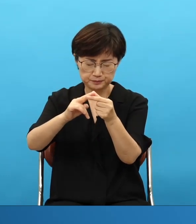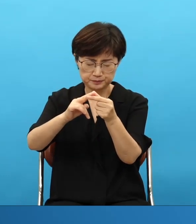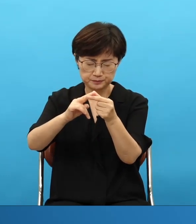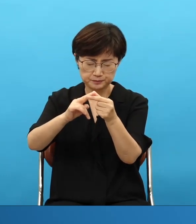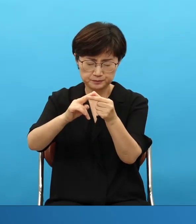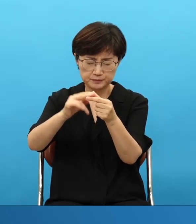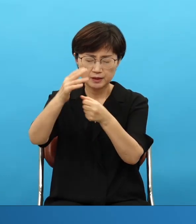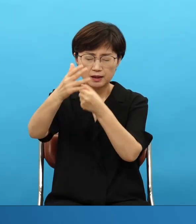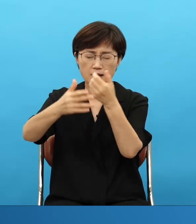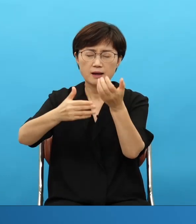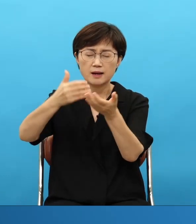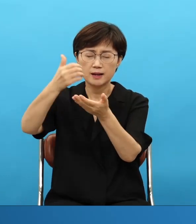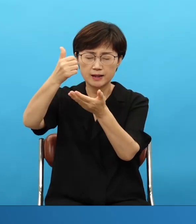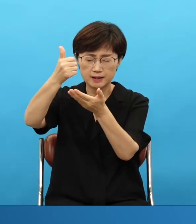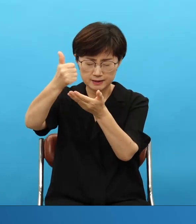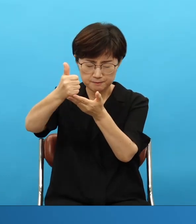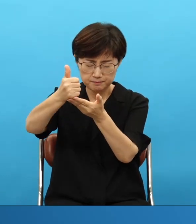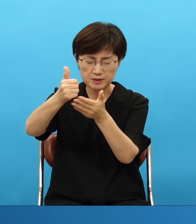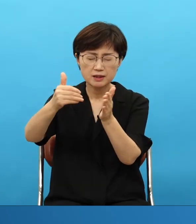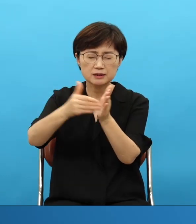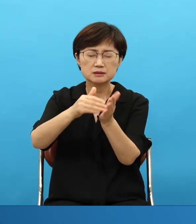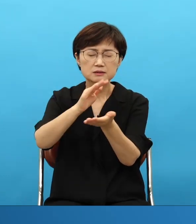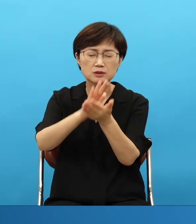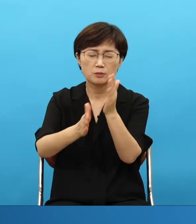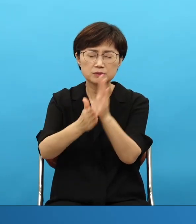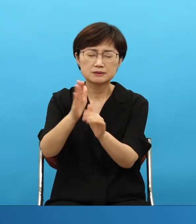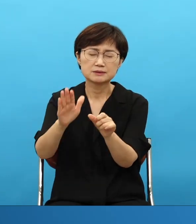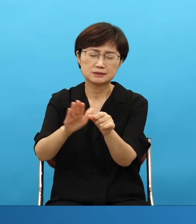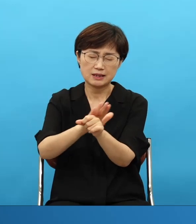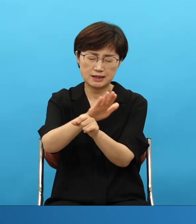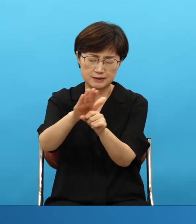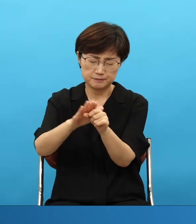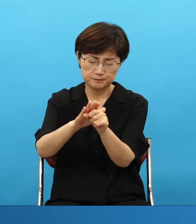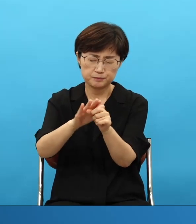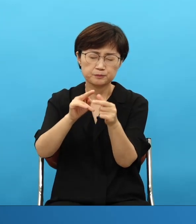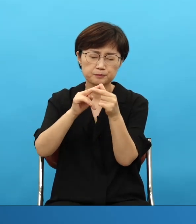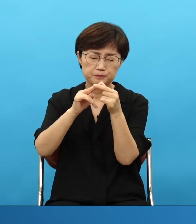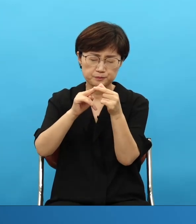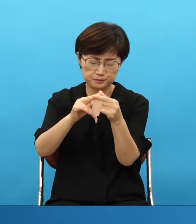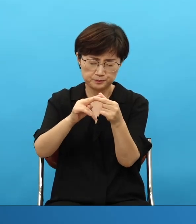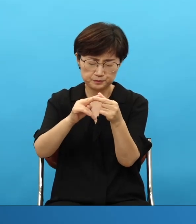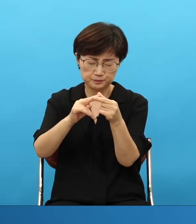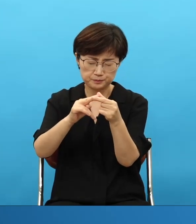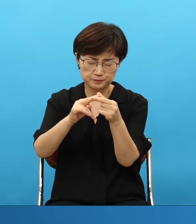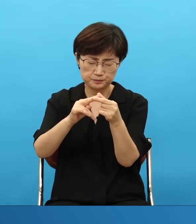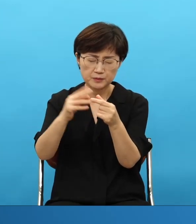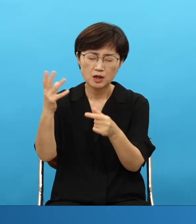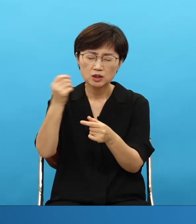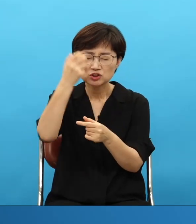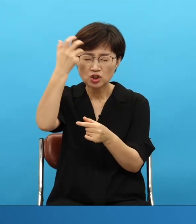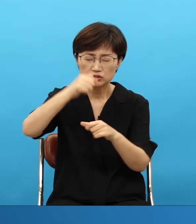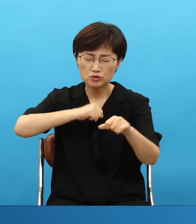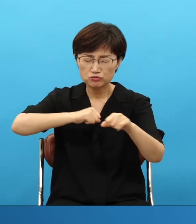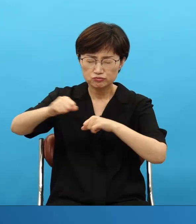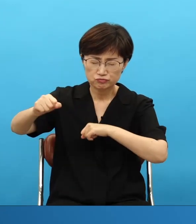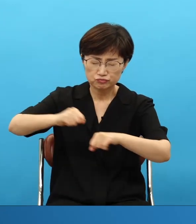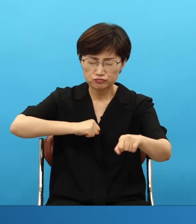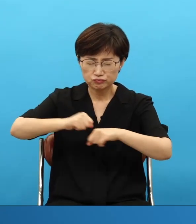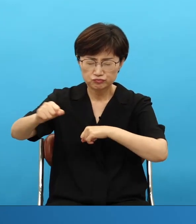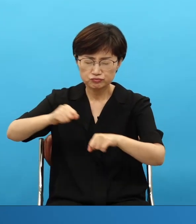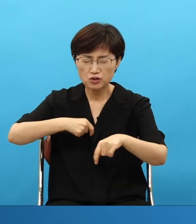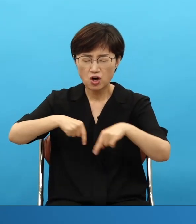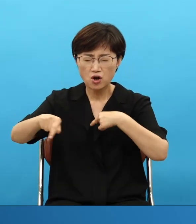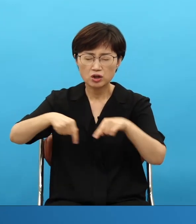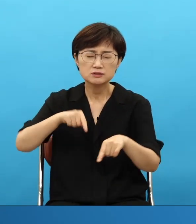problems. 하나님의 무한하신 사랑하심과 The unlimited love of our Father God. 성령님의 능력의 역사하심이